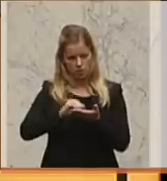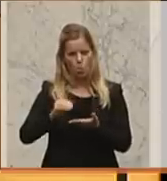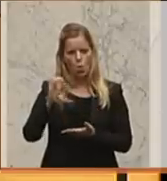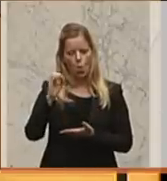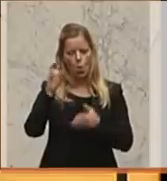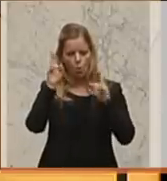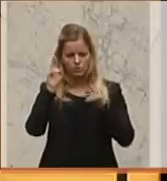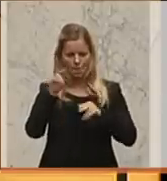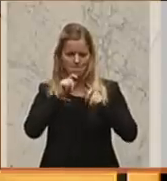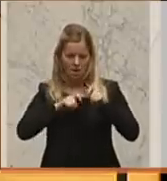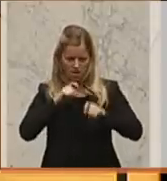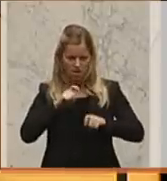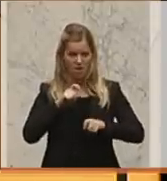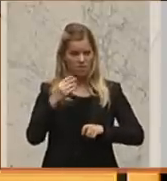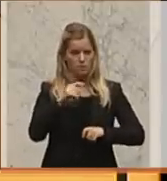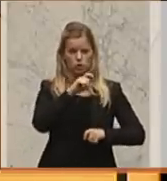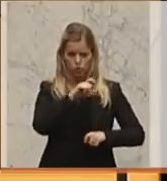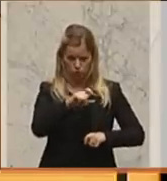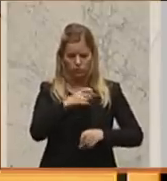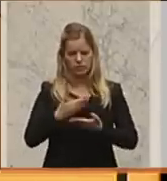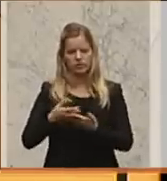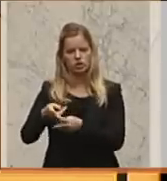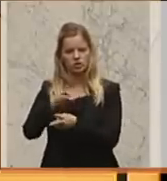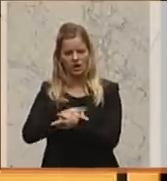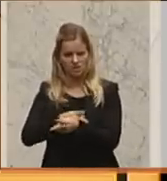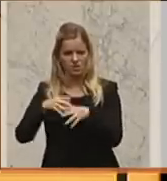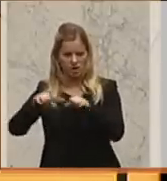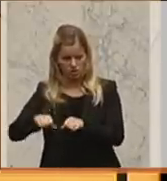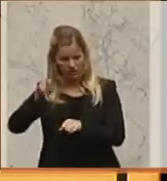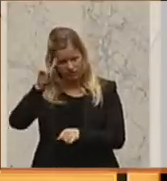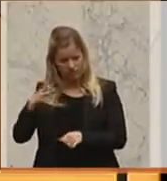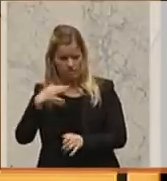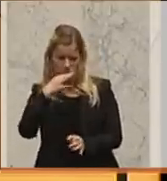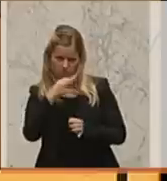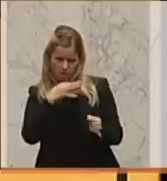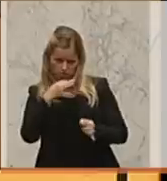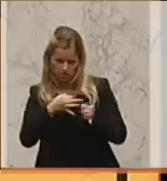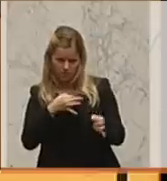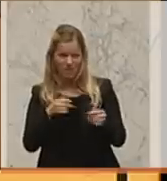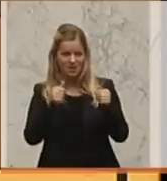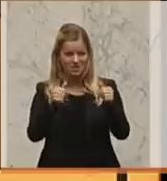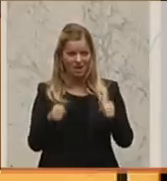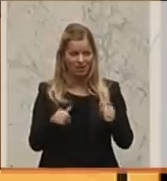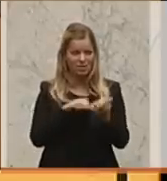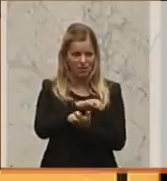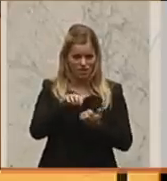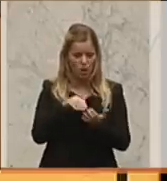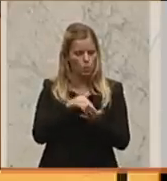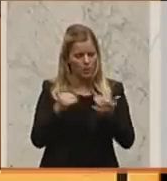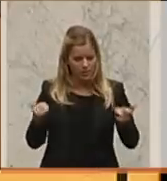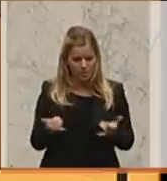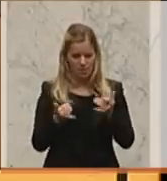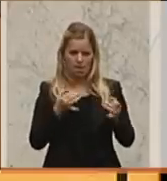Staatsanwaltschaft Wien einvernommen. Die Inseratenaffäre Faymann-Ostermeier ist immer noch Gegenstand von Ermittlungen